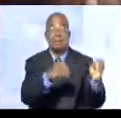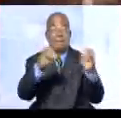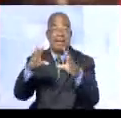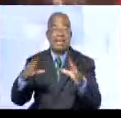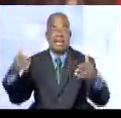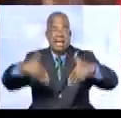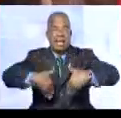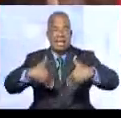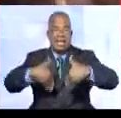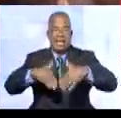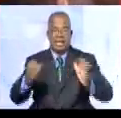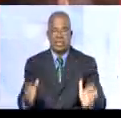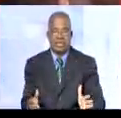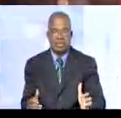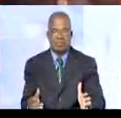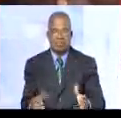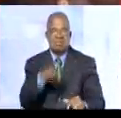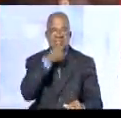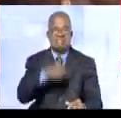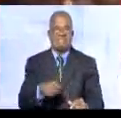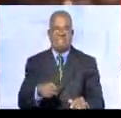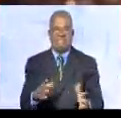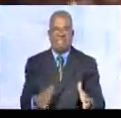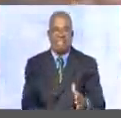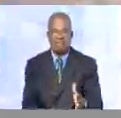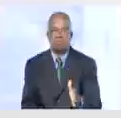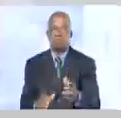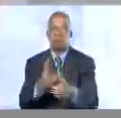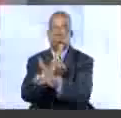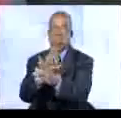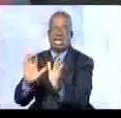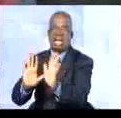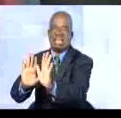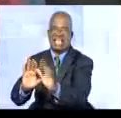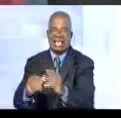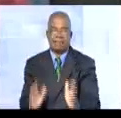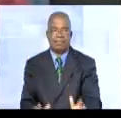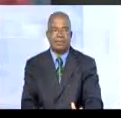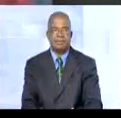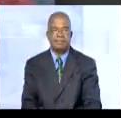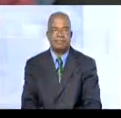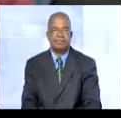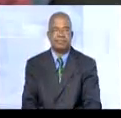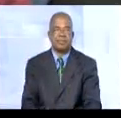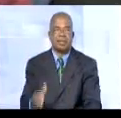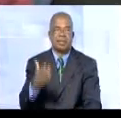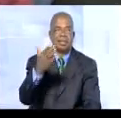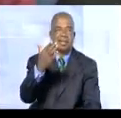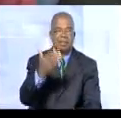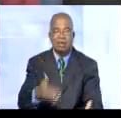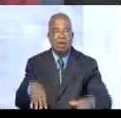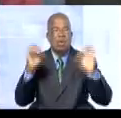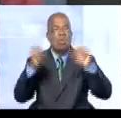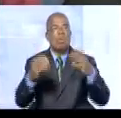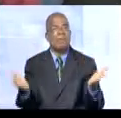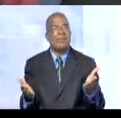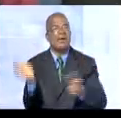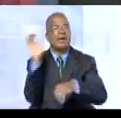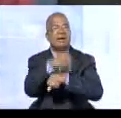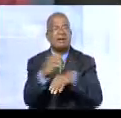sang neuf, un peu de jeune, sinon on croit aux éléphants. Je crois très bien qu'on peut rapporter cette canne